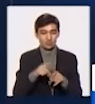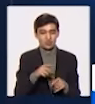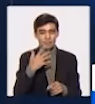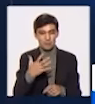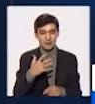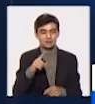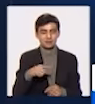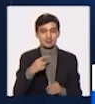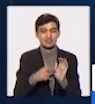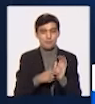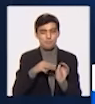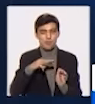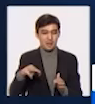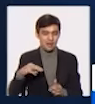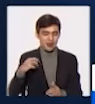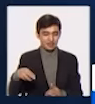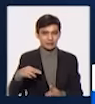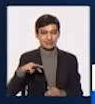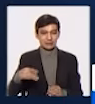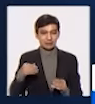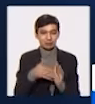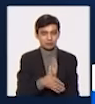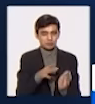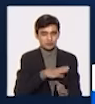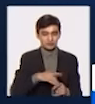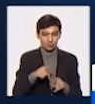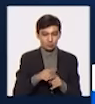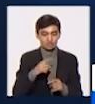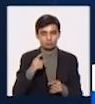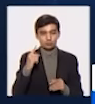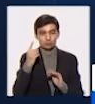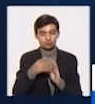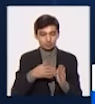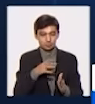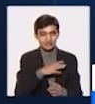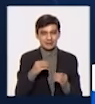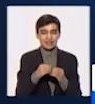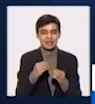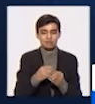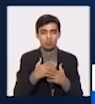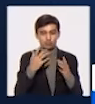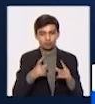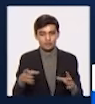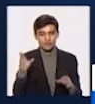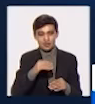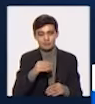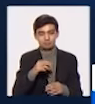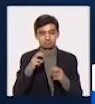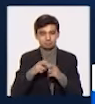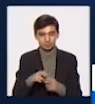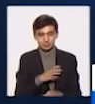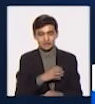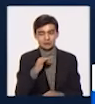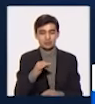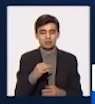5,7 миллиард теңге жымқырылғанын анықтаған. Осы бойынша 10-нан астам адамның жауапкершілігі тексеріліп, бірнеше адамға